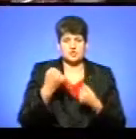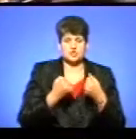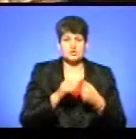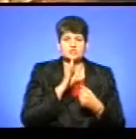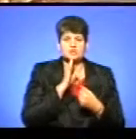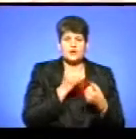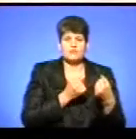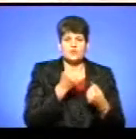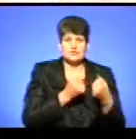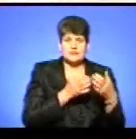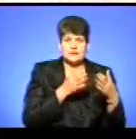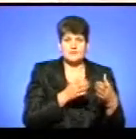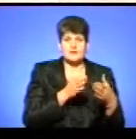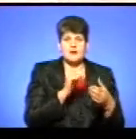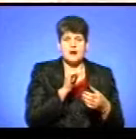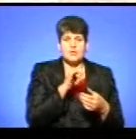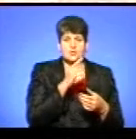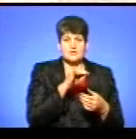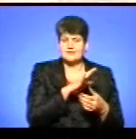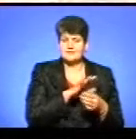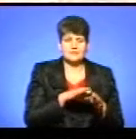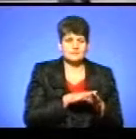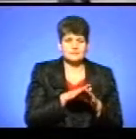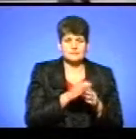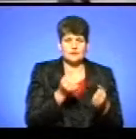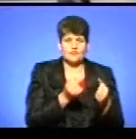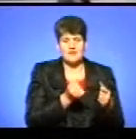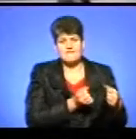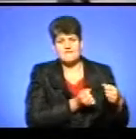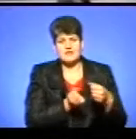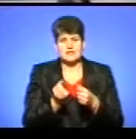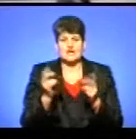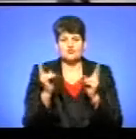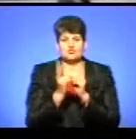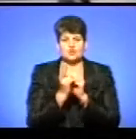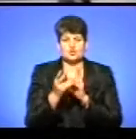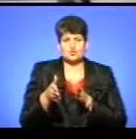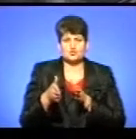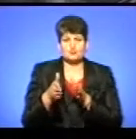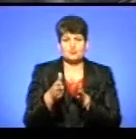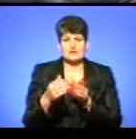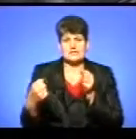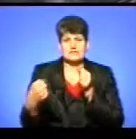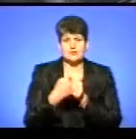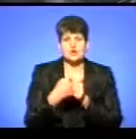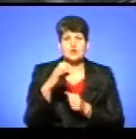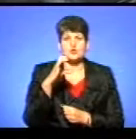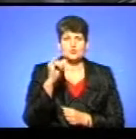Жінка-водій авто марки «Ауді» не впоралась з кермуванням, виїхала на зустрічну смугу і зіткнулася з автомобілем